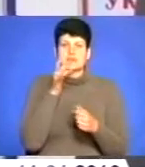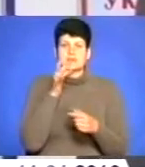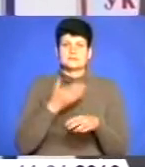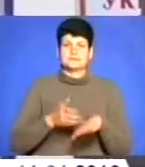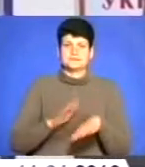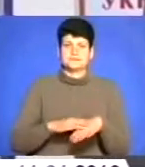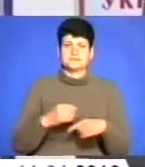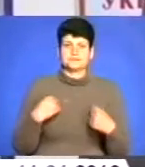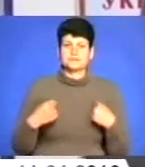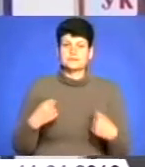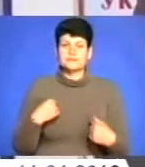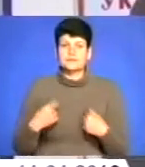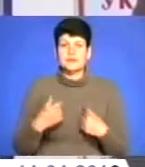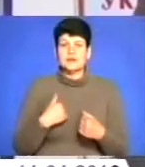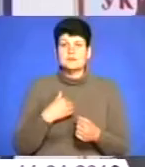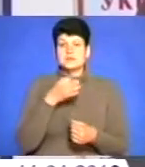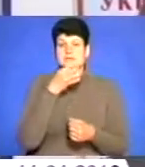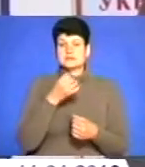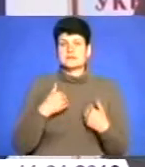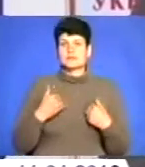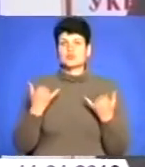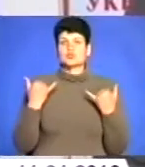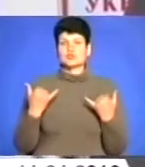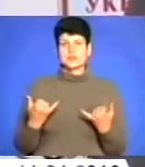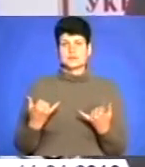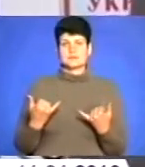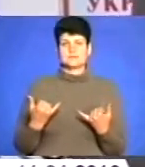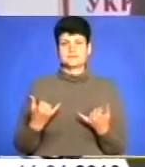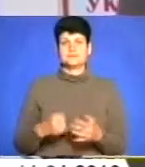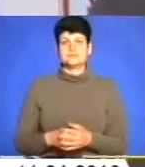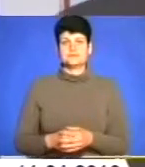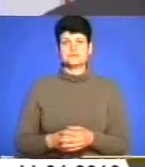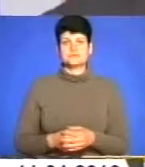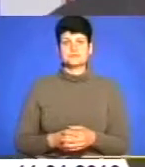репресій. Це наш, я би сказав, сучасний